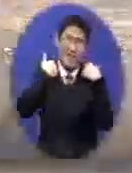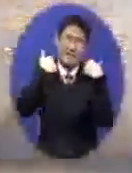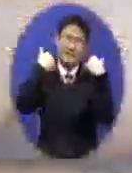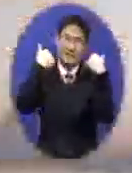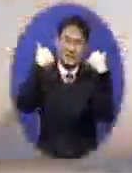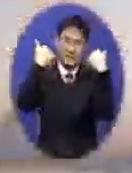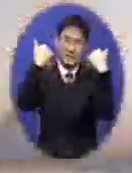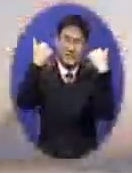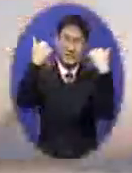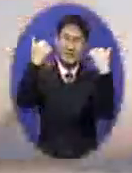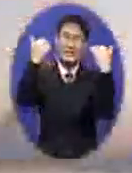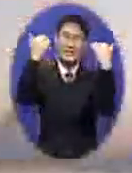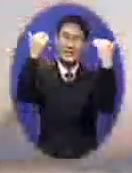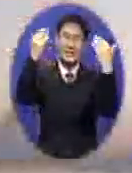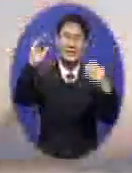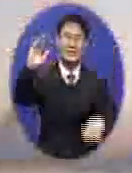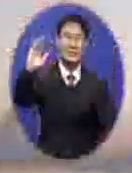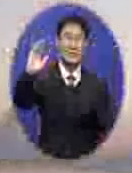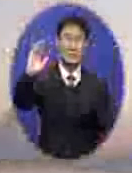자라나서 어른이